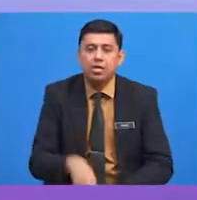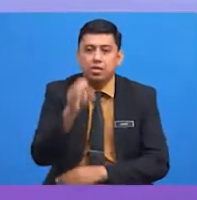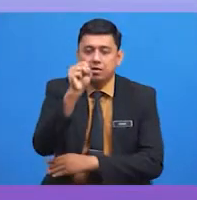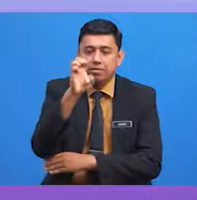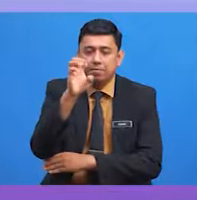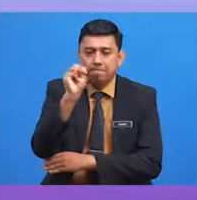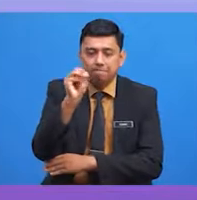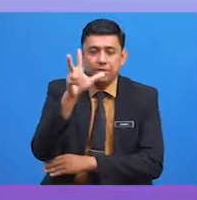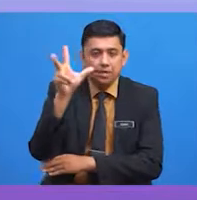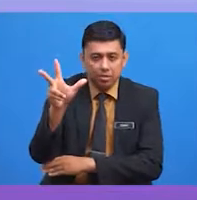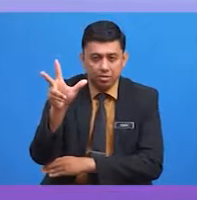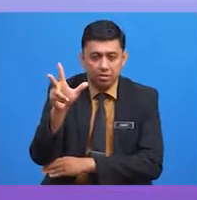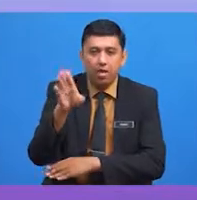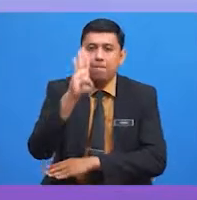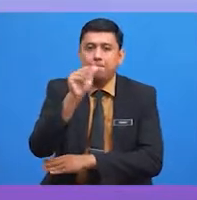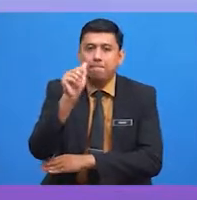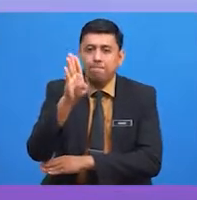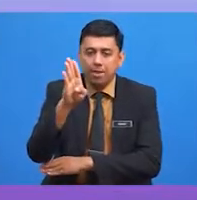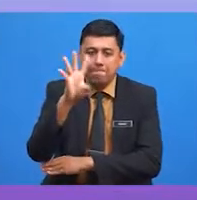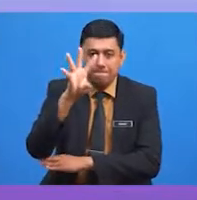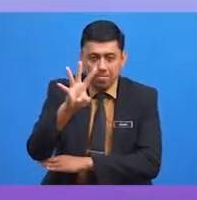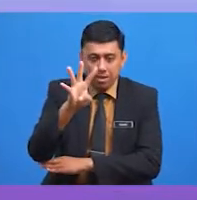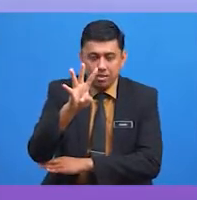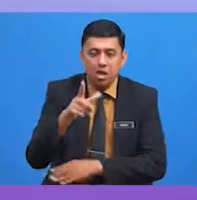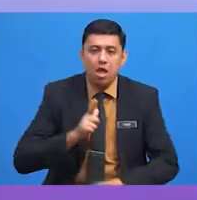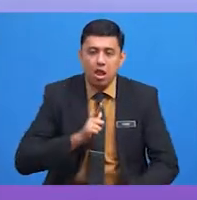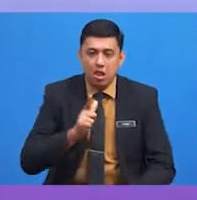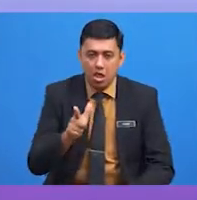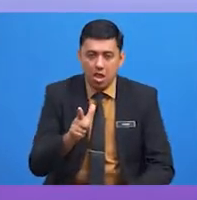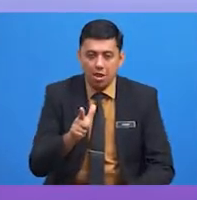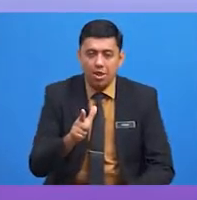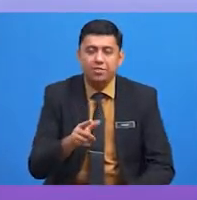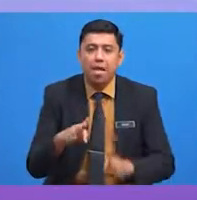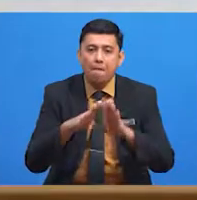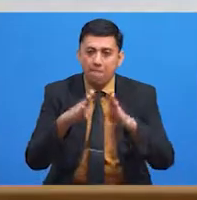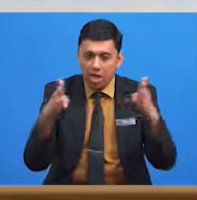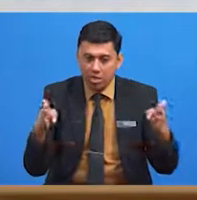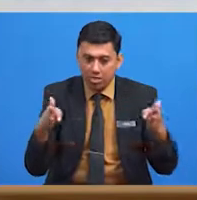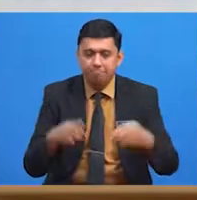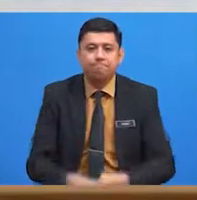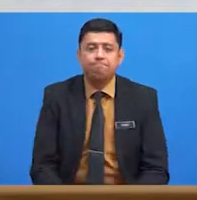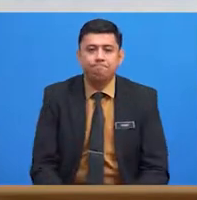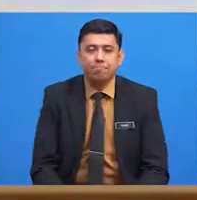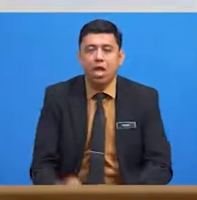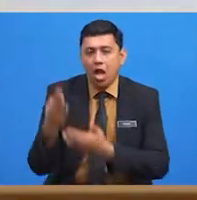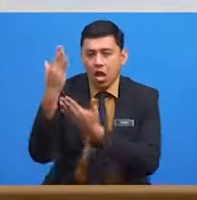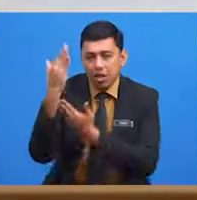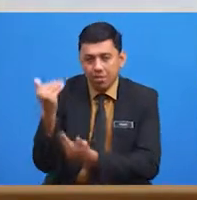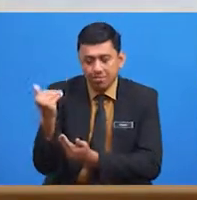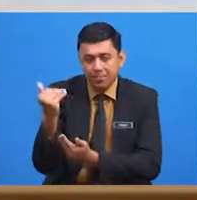semester 3 bab 4 iaitu laras bahasa. Cikgu